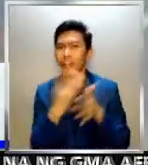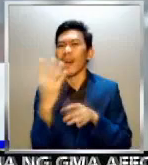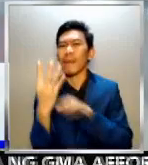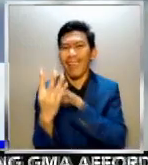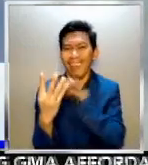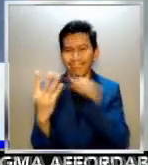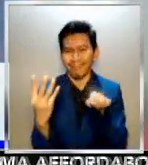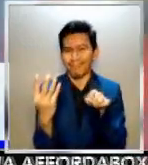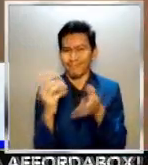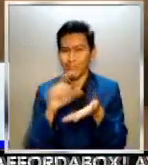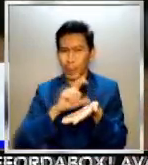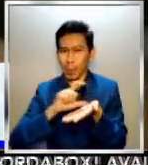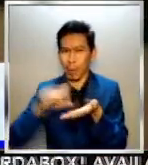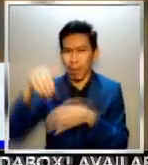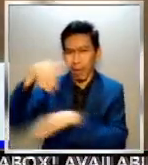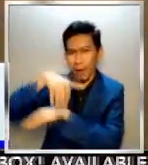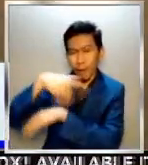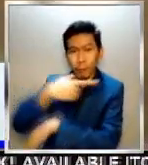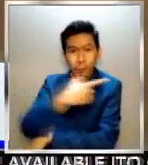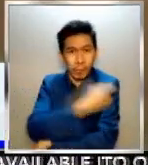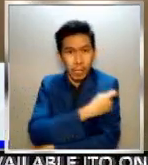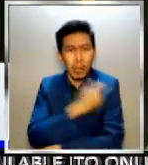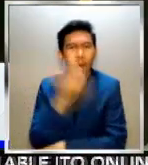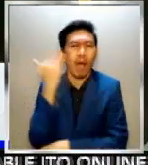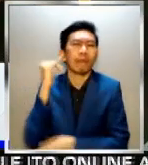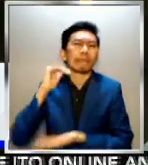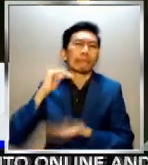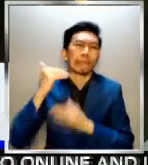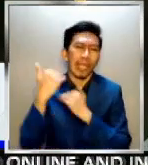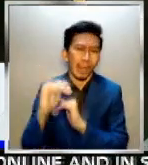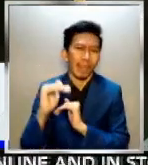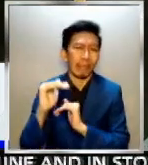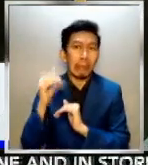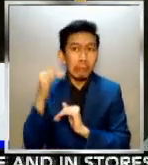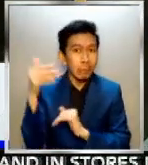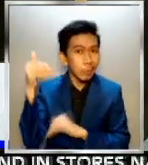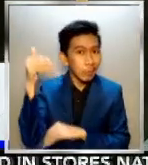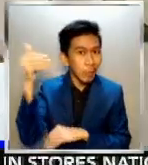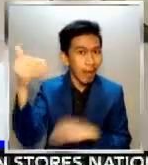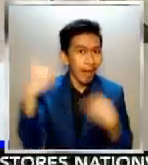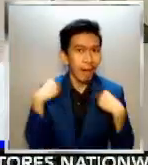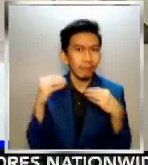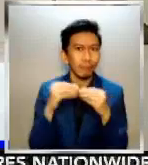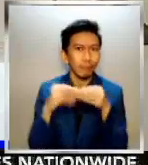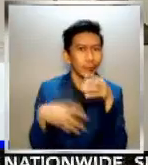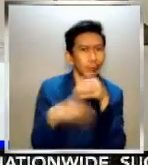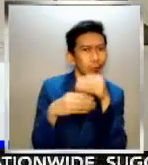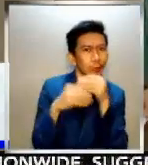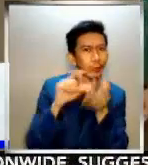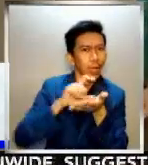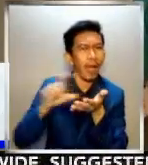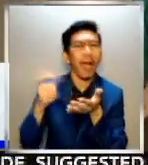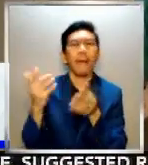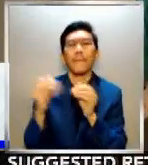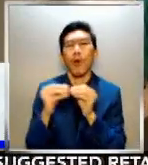bakuna. Pero pag dumating ang mas maraming bakuna, plano daw nilang magbukas ng isa pang vaccine site para sa nighttime vaccination. Ito yung sinuggest ni Mayor